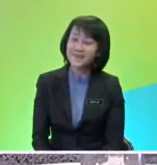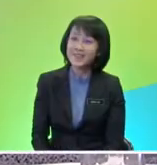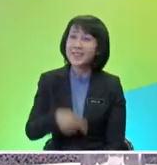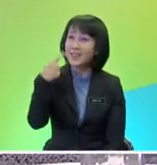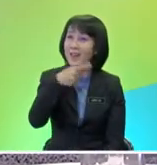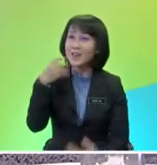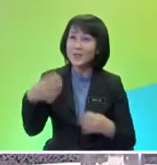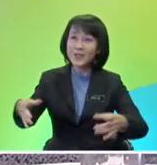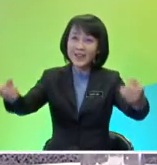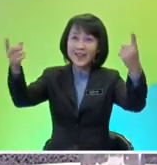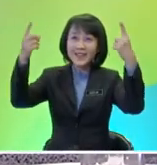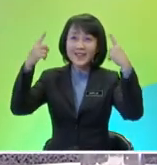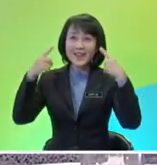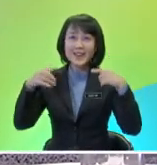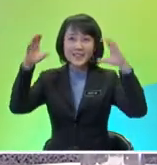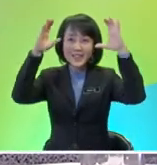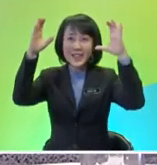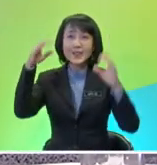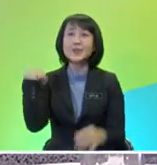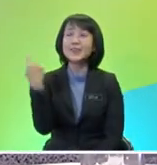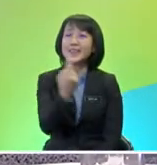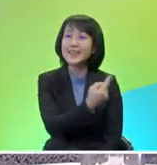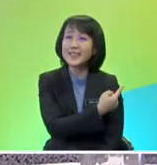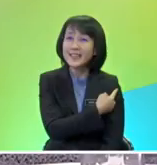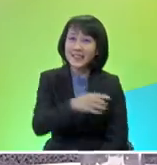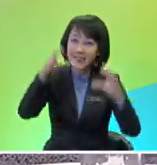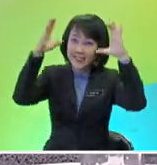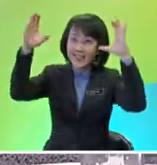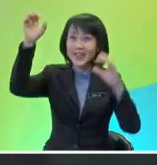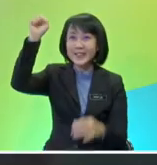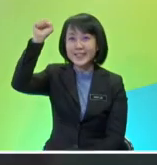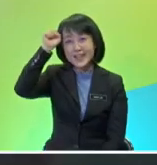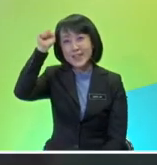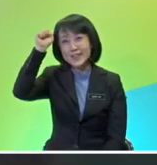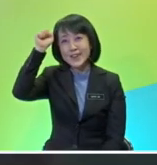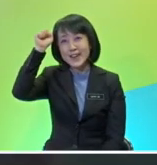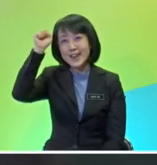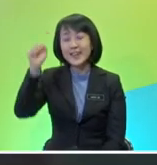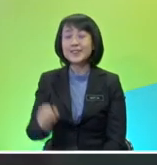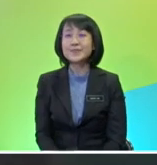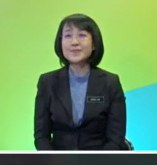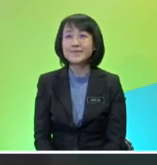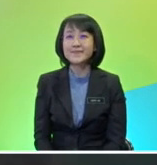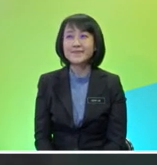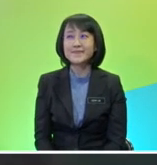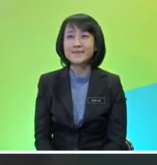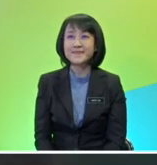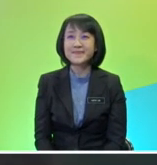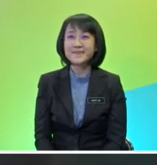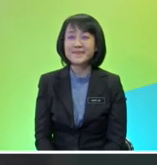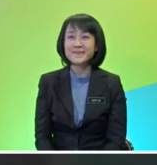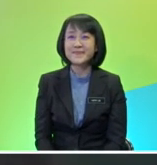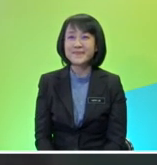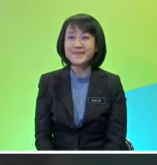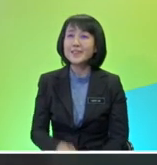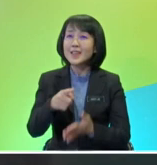Siapa yang dah mai? Cikgu kita, Cikgu Safwan. Assalamualaikum Cikgu Safwan. Waalaikumsalam warahmatullahi wabarakatuh. Katuh, apa khabar